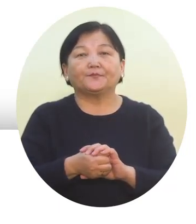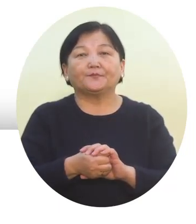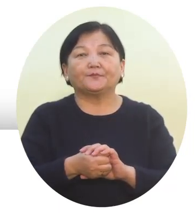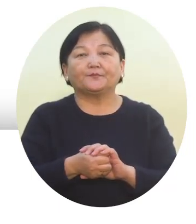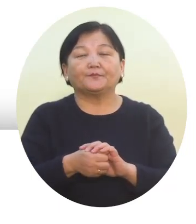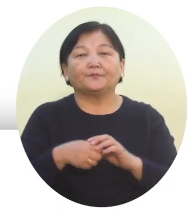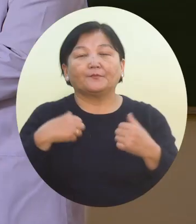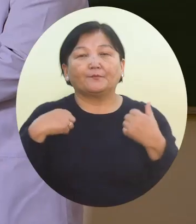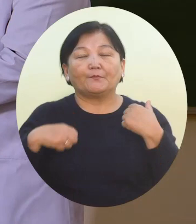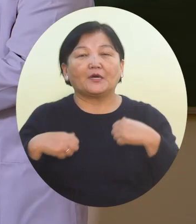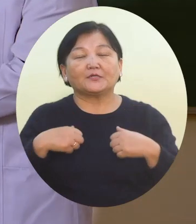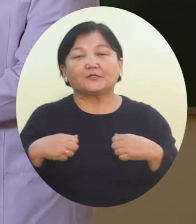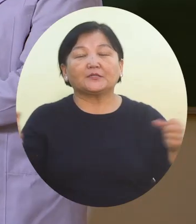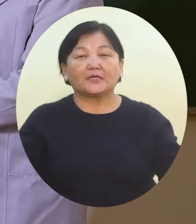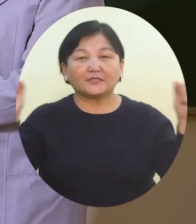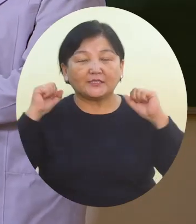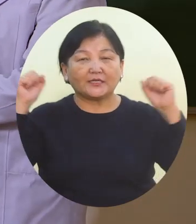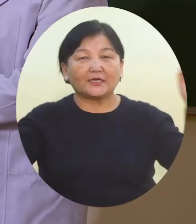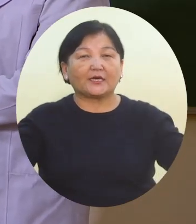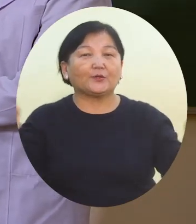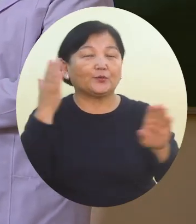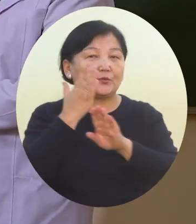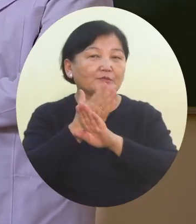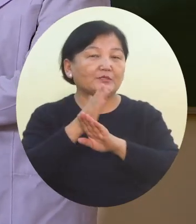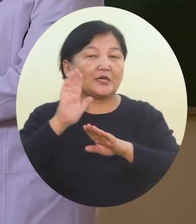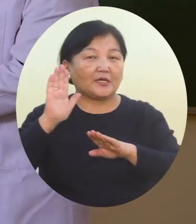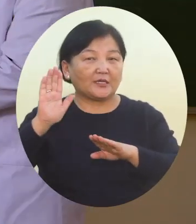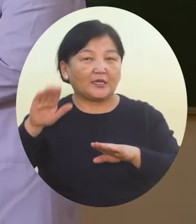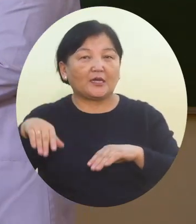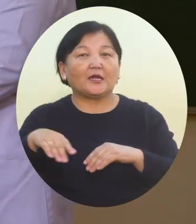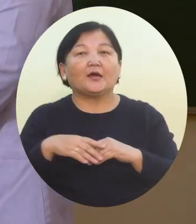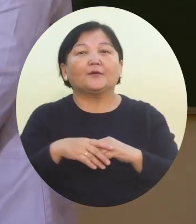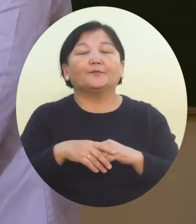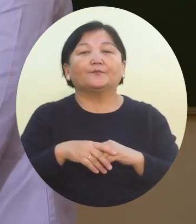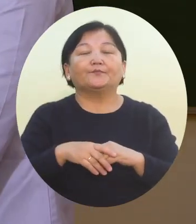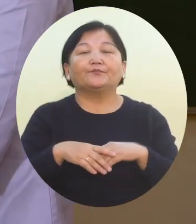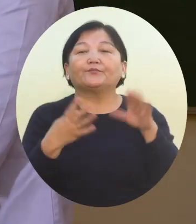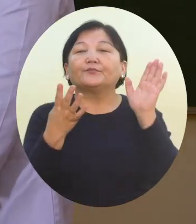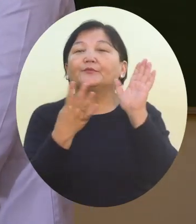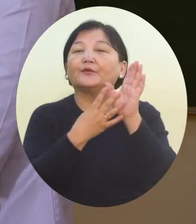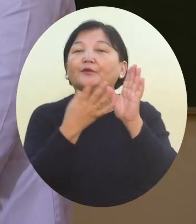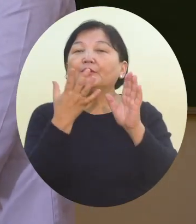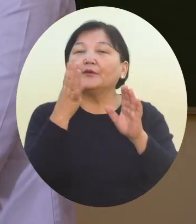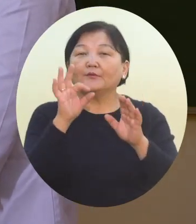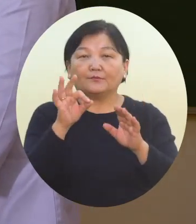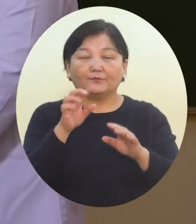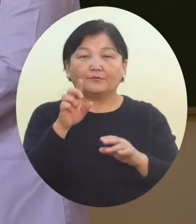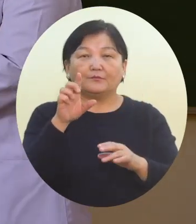За багшид нь дасгал хийсний дараа суцныхаа цохилтыг хэмжиж үзэхэд 90 болсон байна.